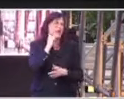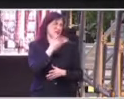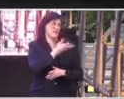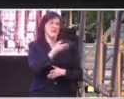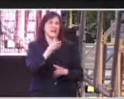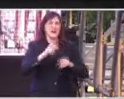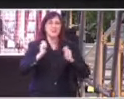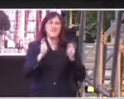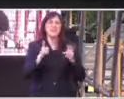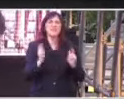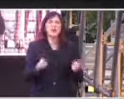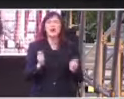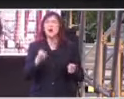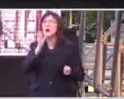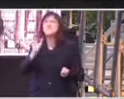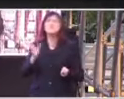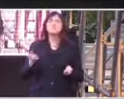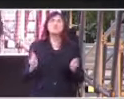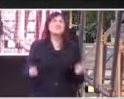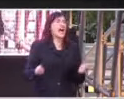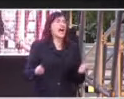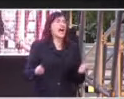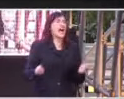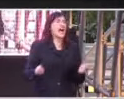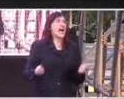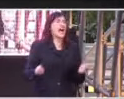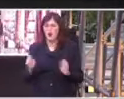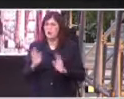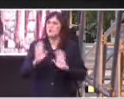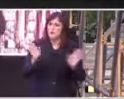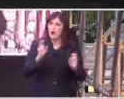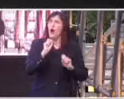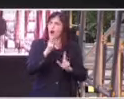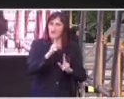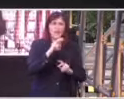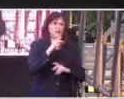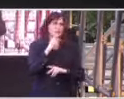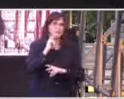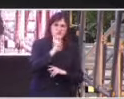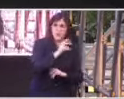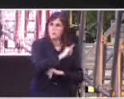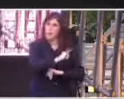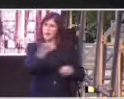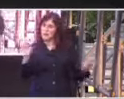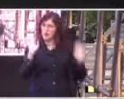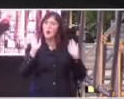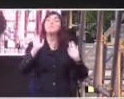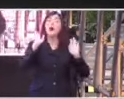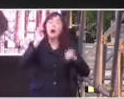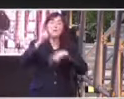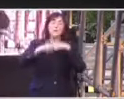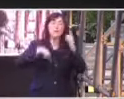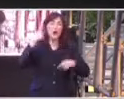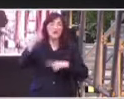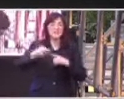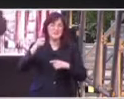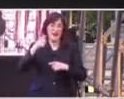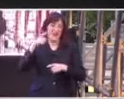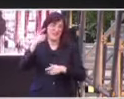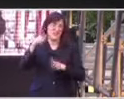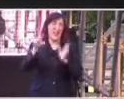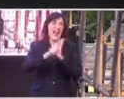legislatura non lo chiameremo mai più bibitaro ma nella prossima legislatura non lo chiameremo mai più ministro della Repubblica